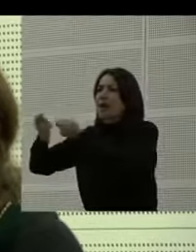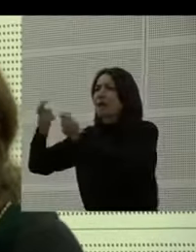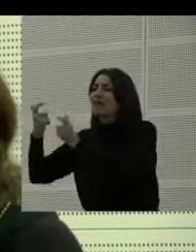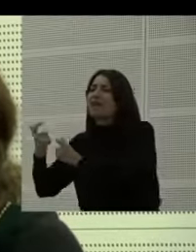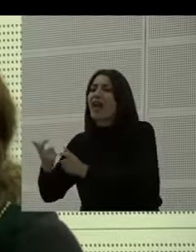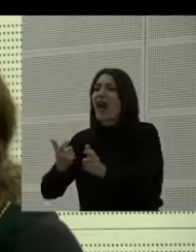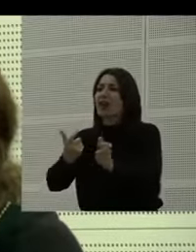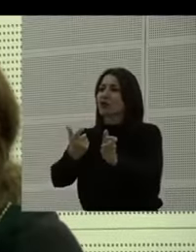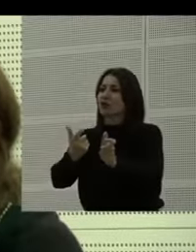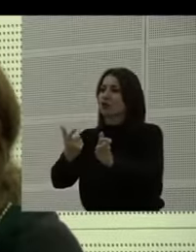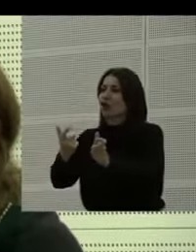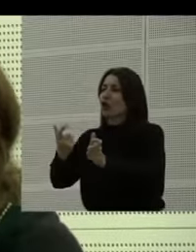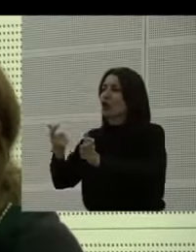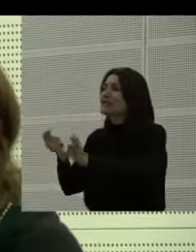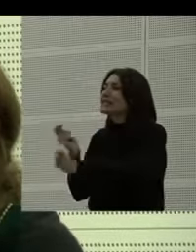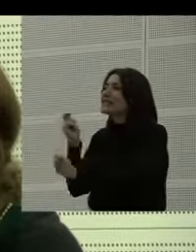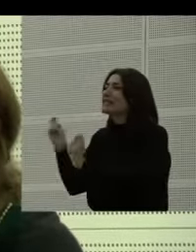Spendere per